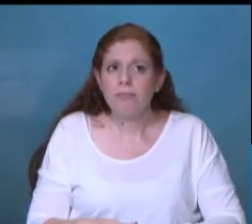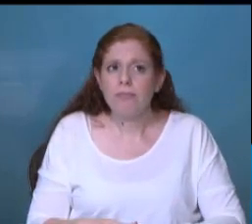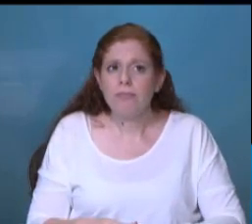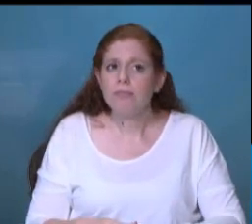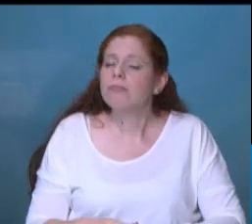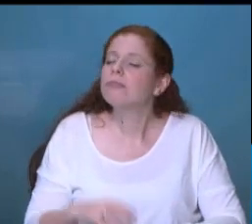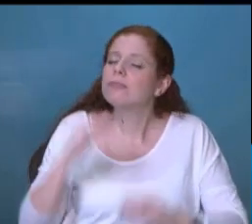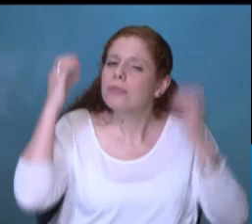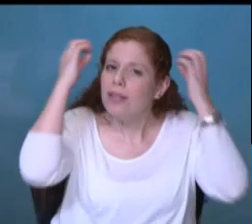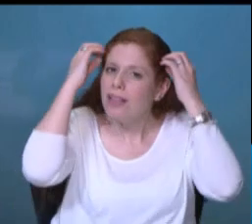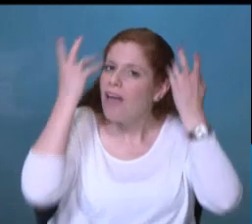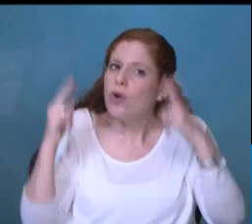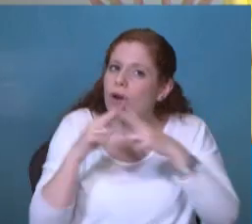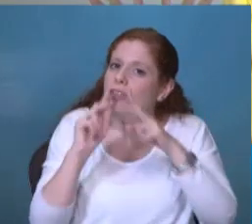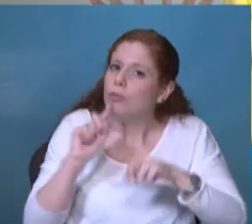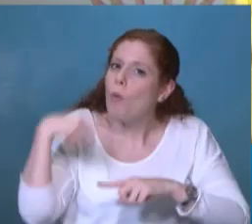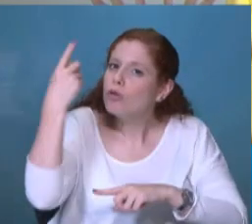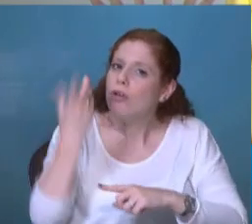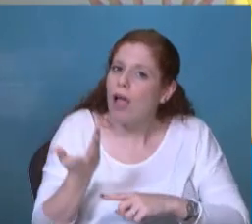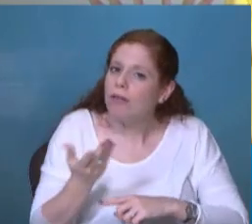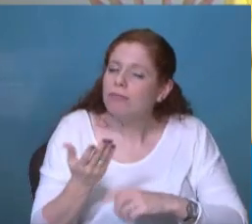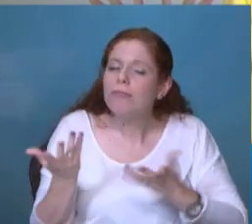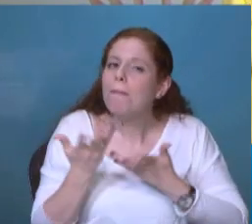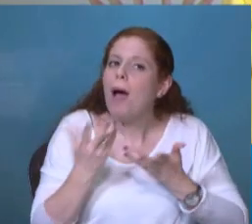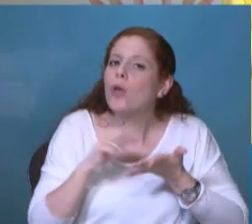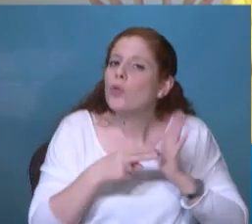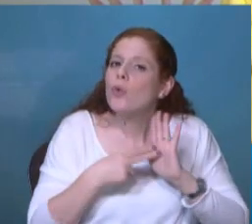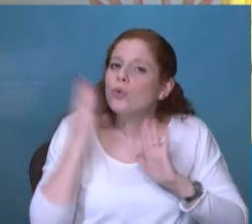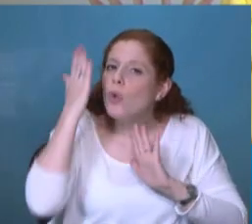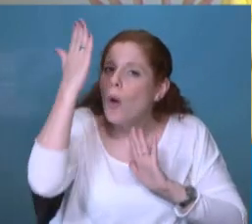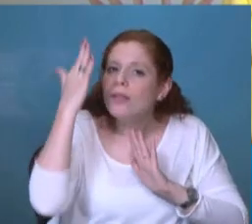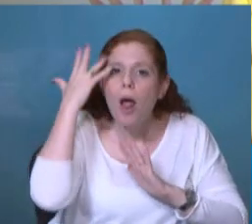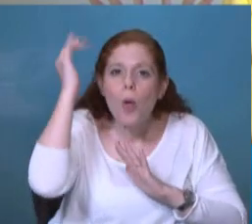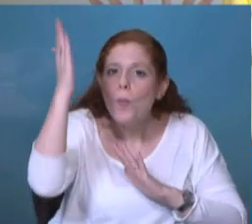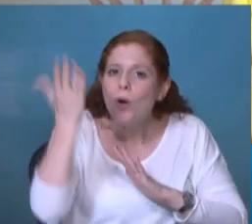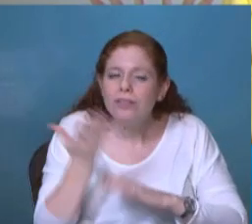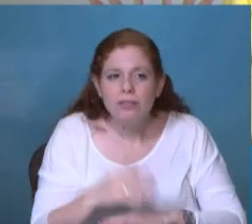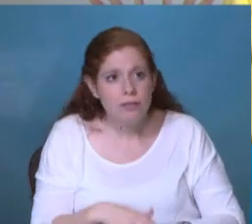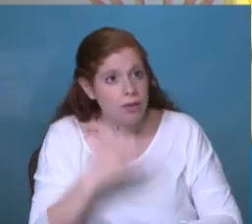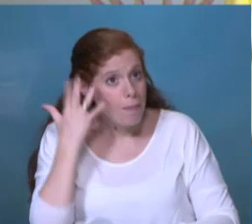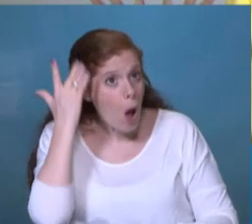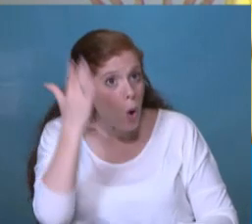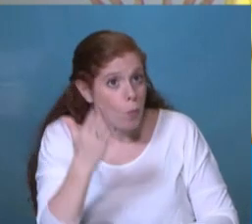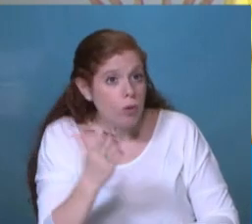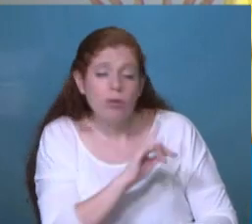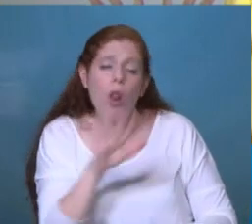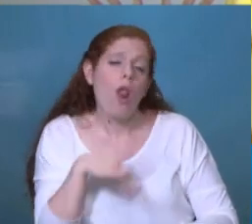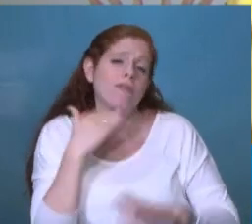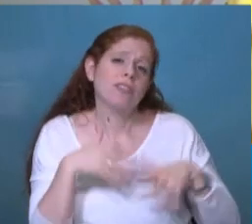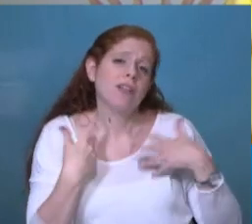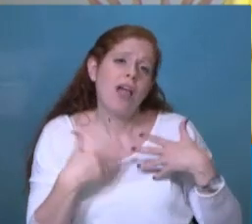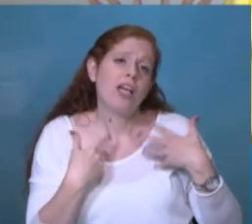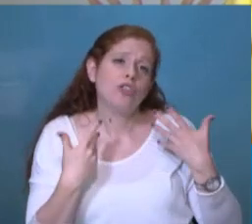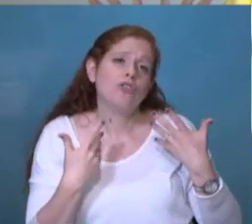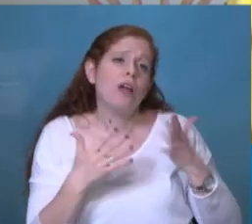נטה, איפה אנחנו נפגשים בעוד שנה? מה התוכניות? מה החלומות? מה החלומות? לא להפסיק להתרגש,